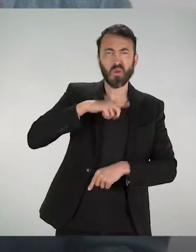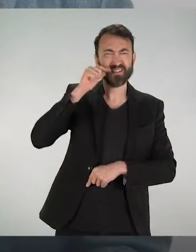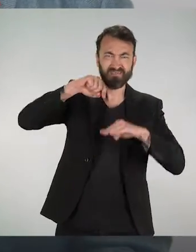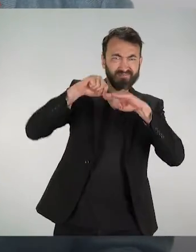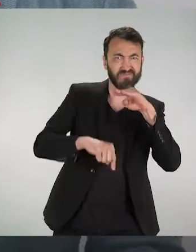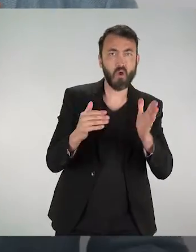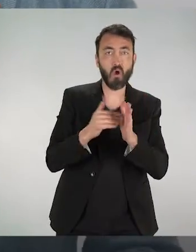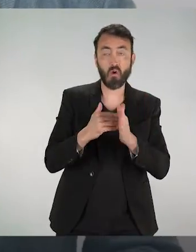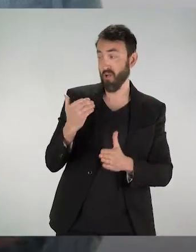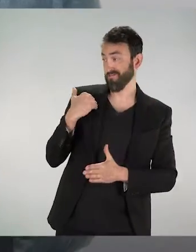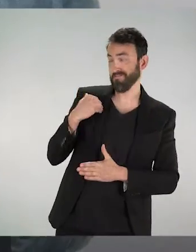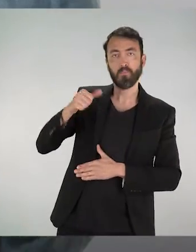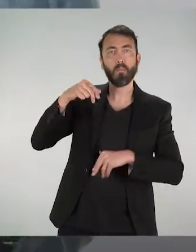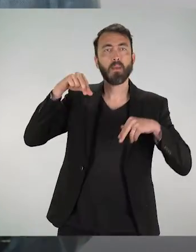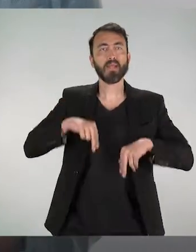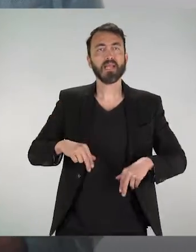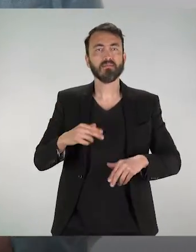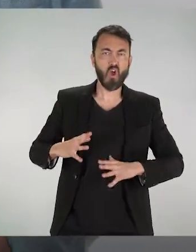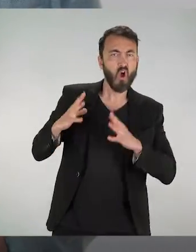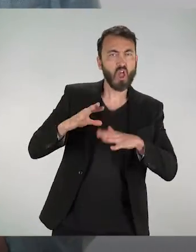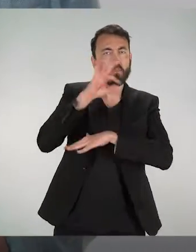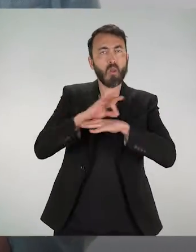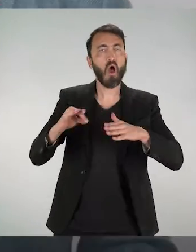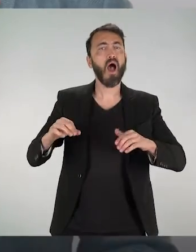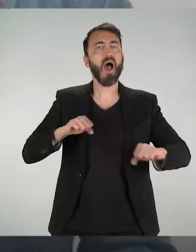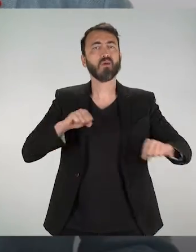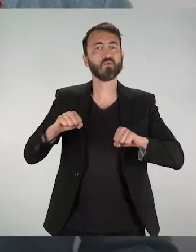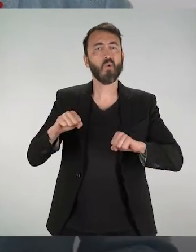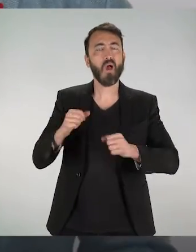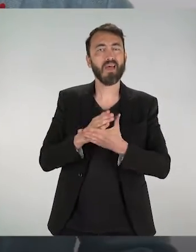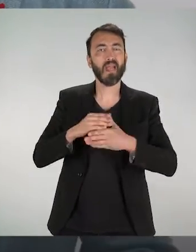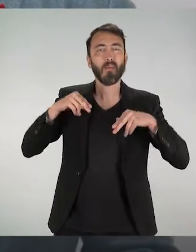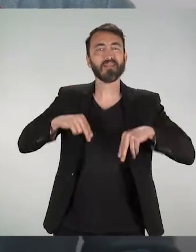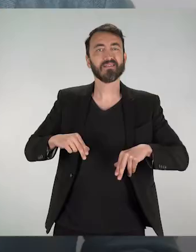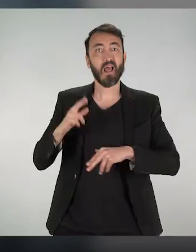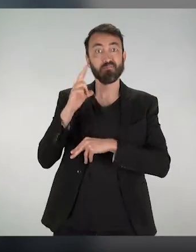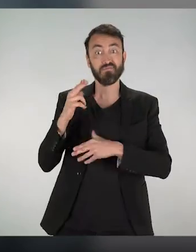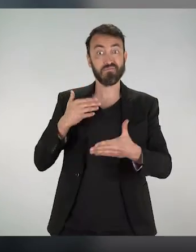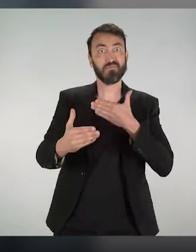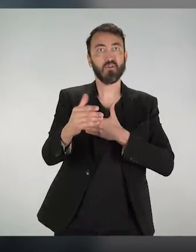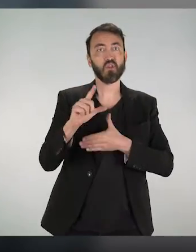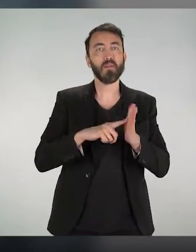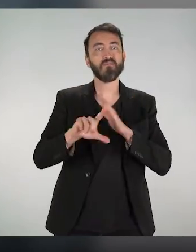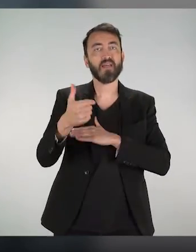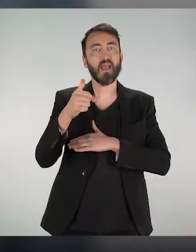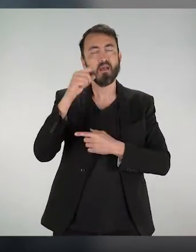d'action interministériel pour généraliser ces pratiques à compter de 2021.